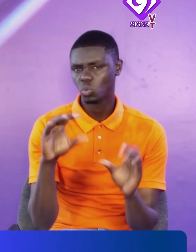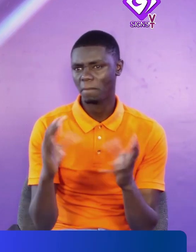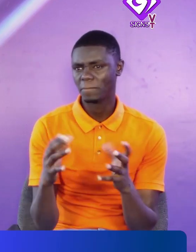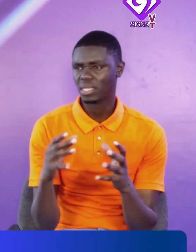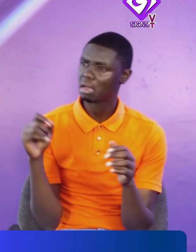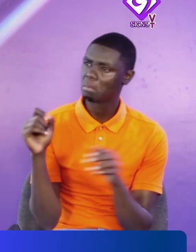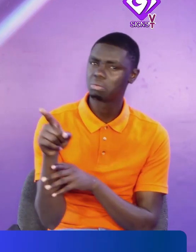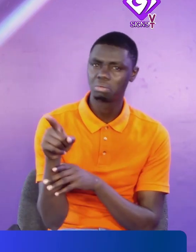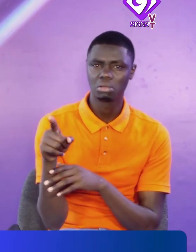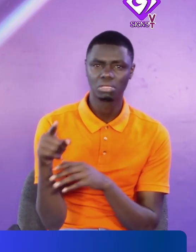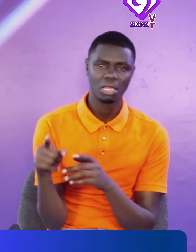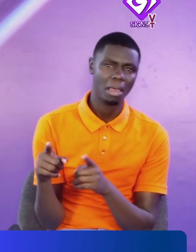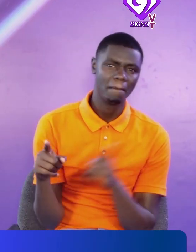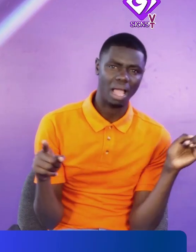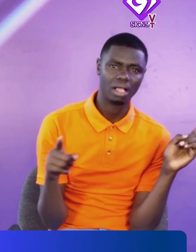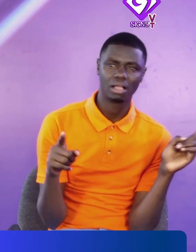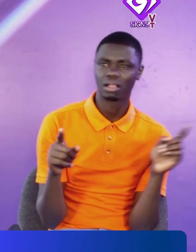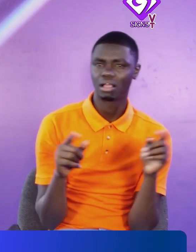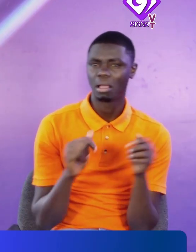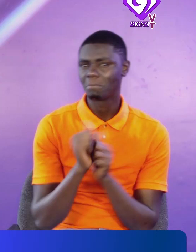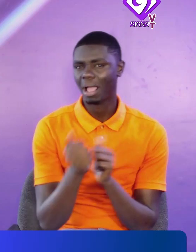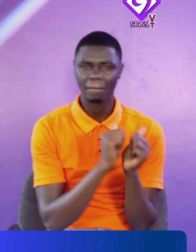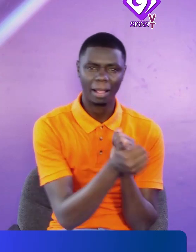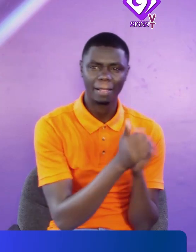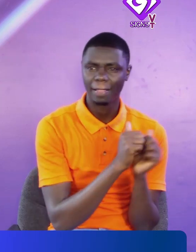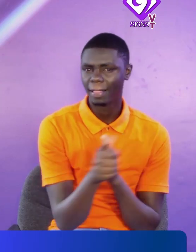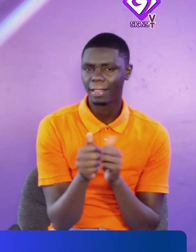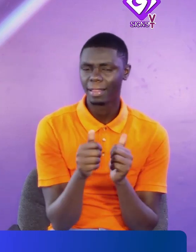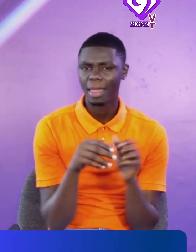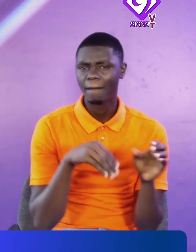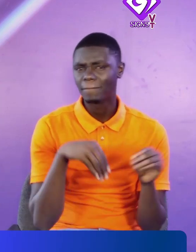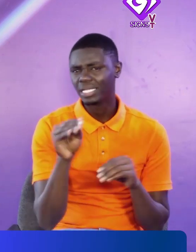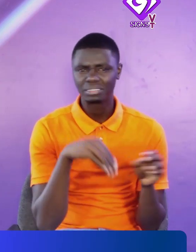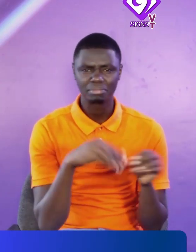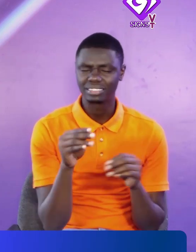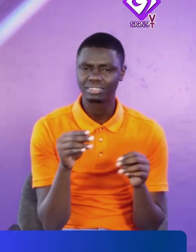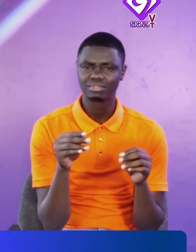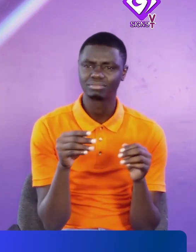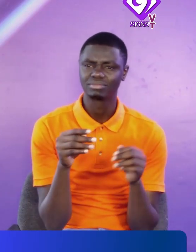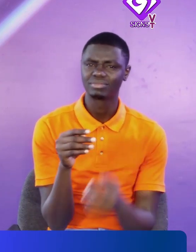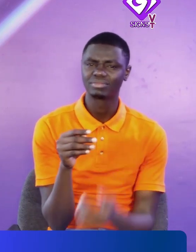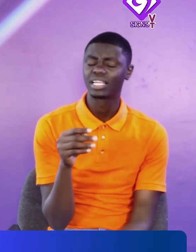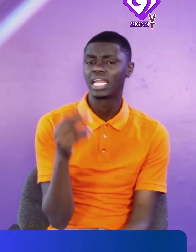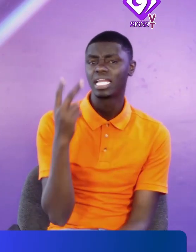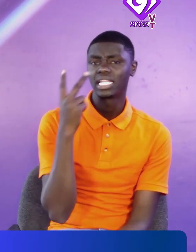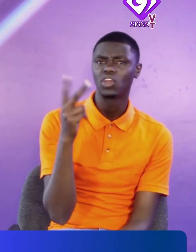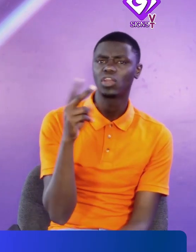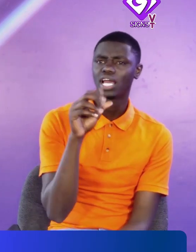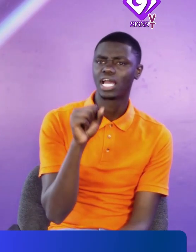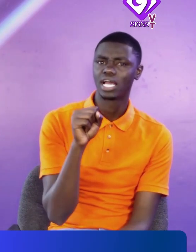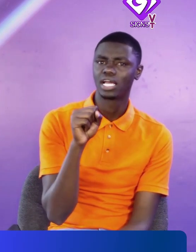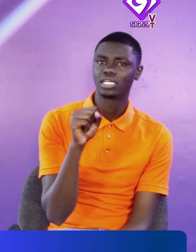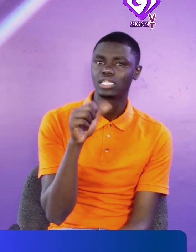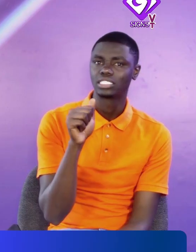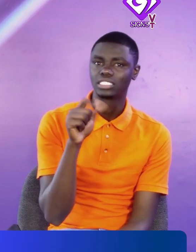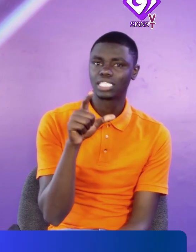pass hadi kuchenga mtu wake, kuleta zile cross zilikuwa very rare. In fact venye niliona Savinho na warm na anataka kuingia,